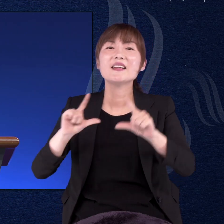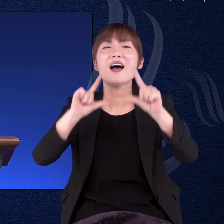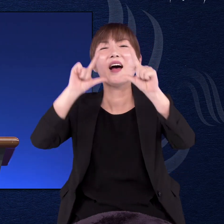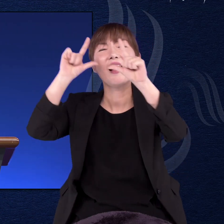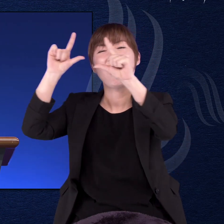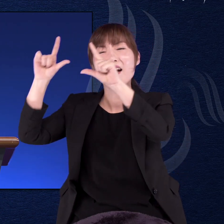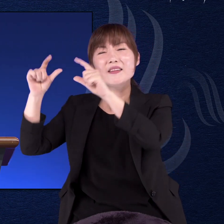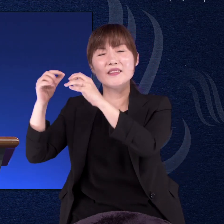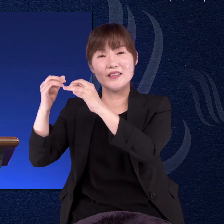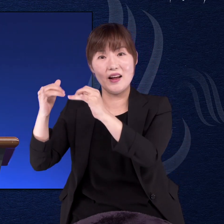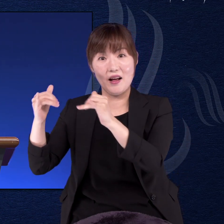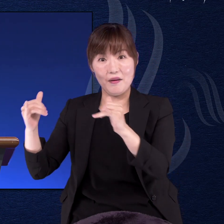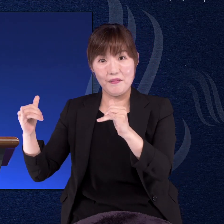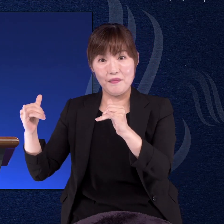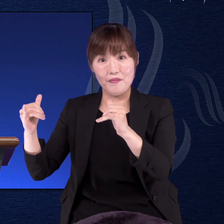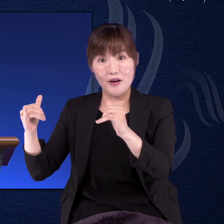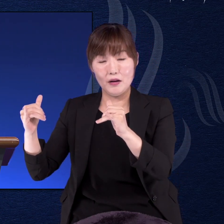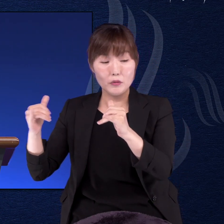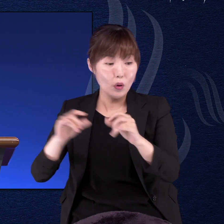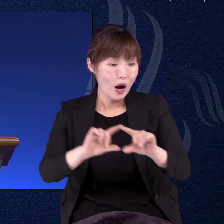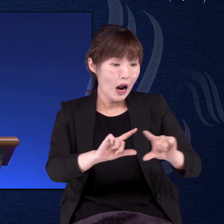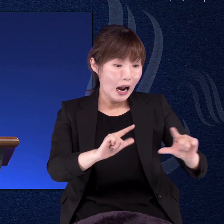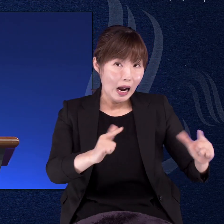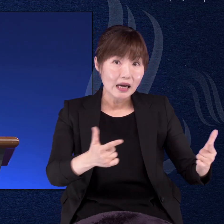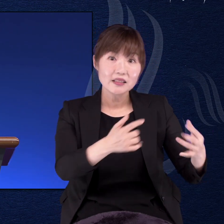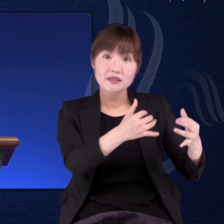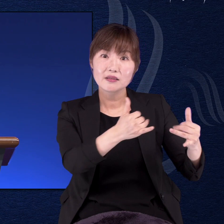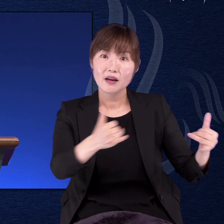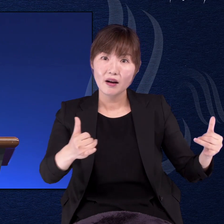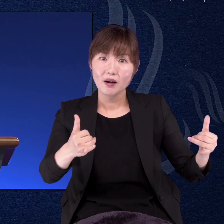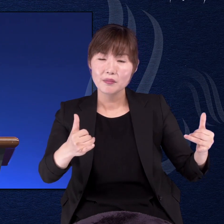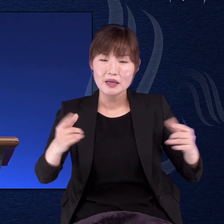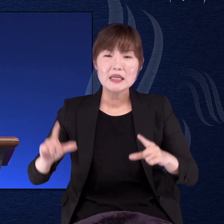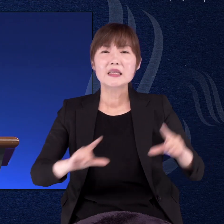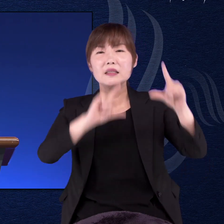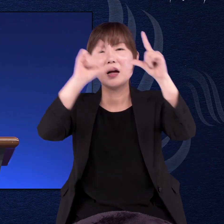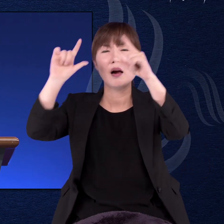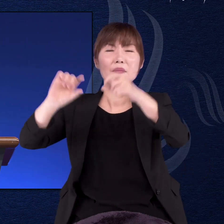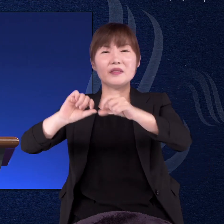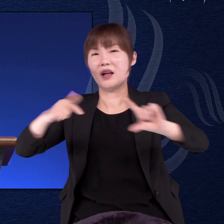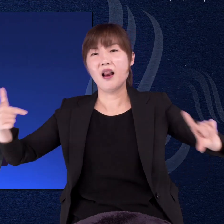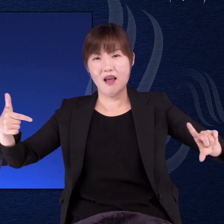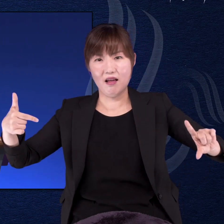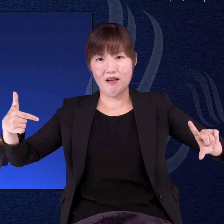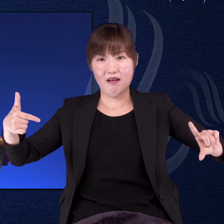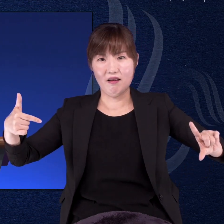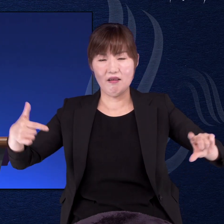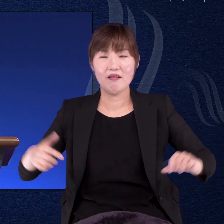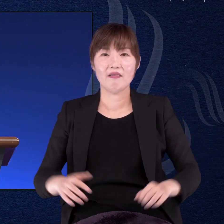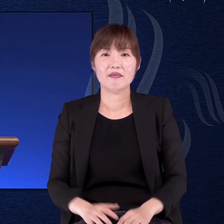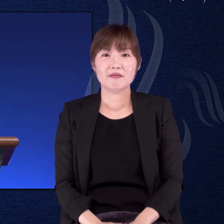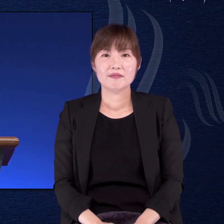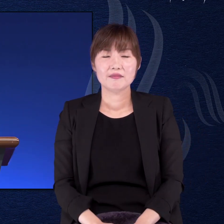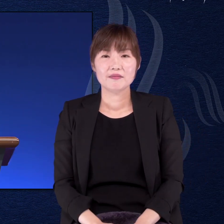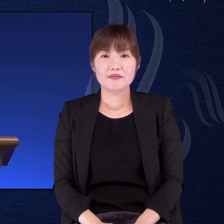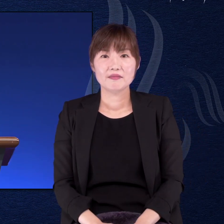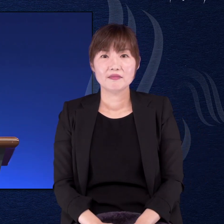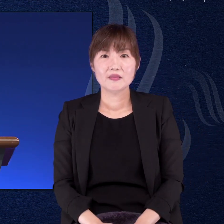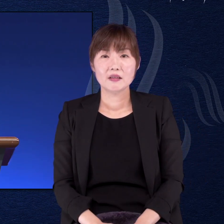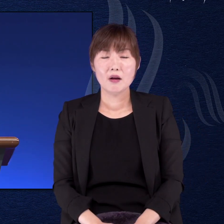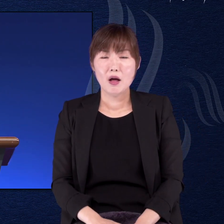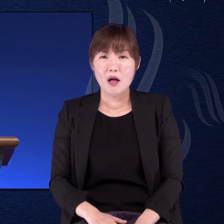하고 사는 사람의 인생은 너무나 다를 거라고 생각해요. 분명히 그날이 있습니다. 그날이 없다면 우리의